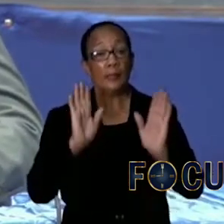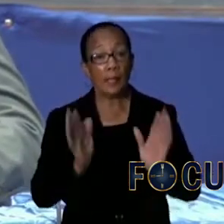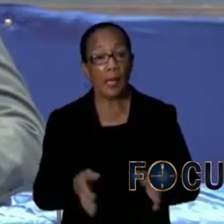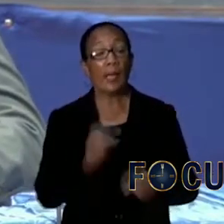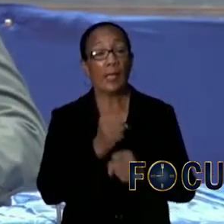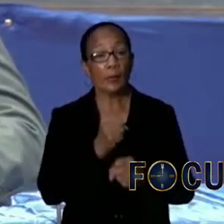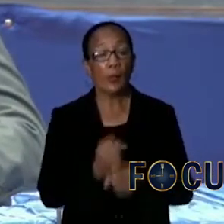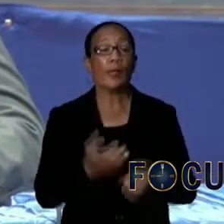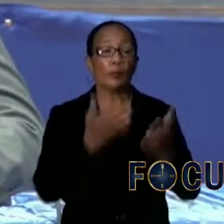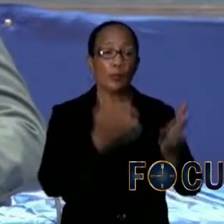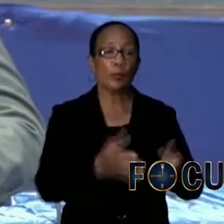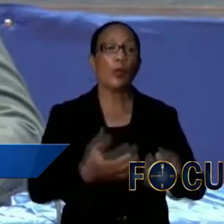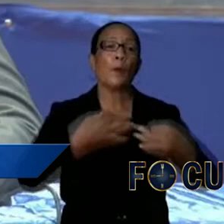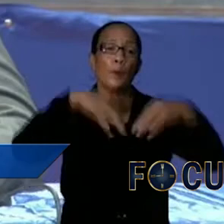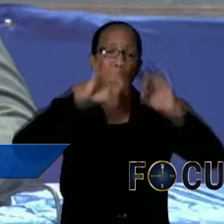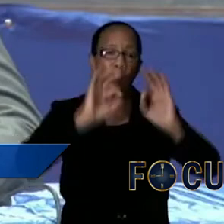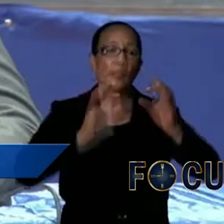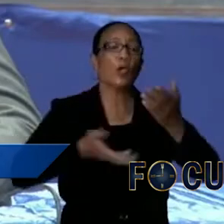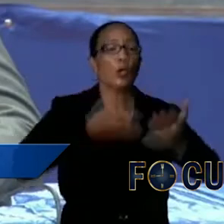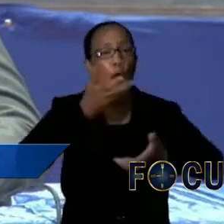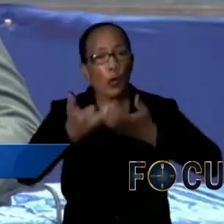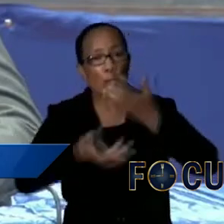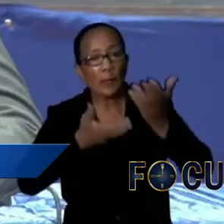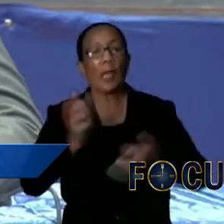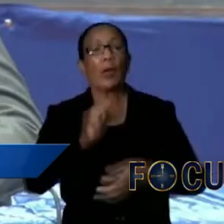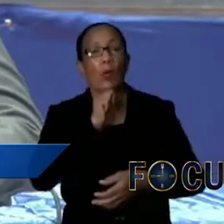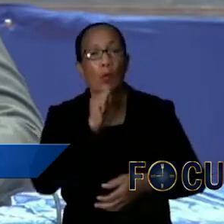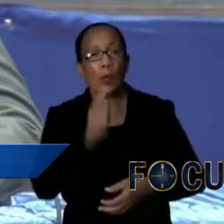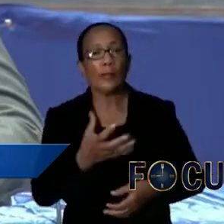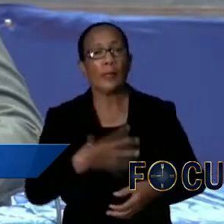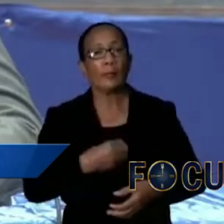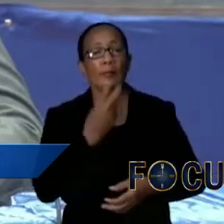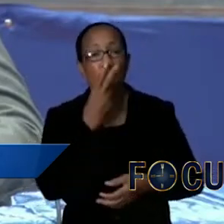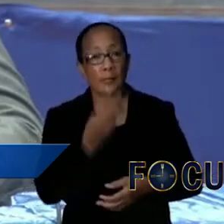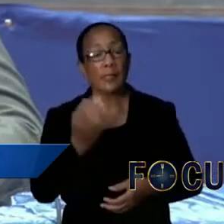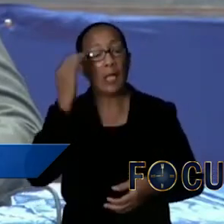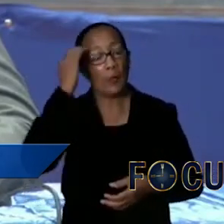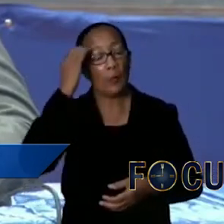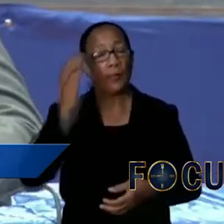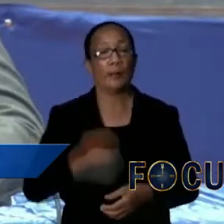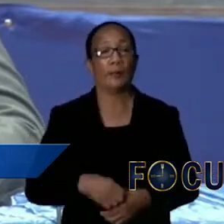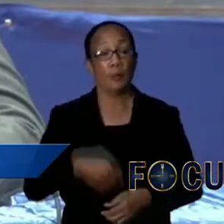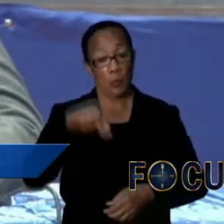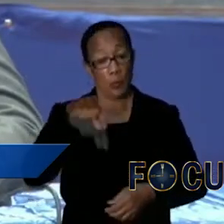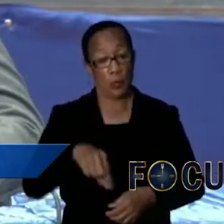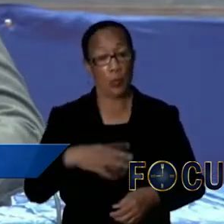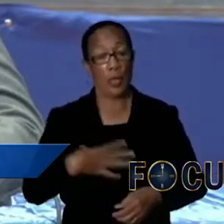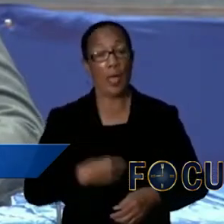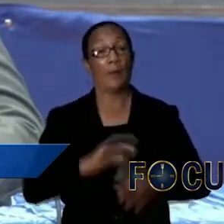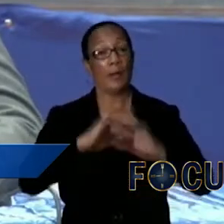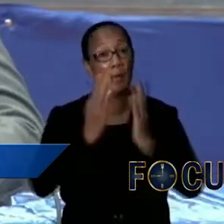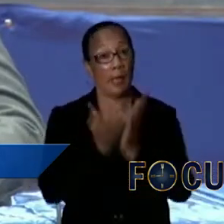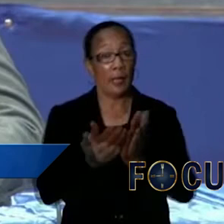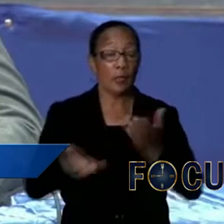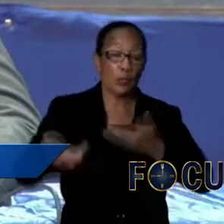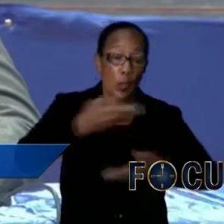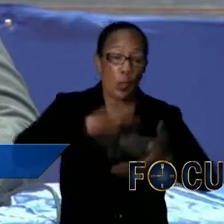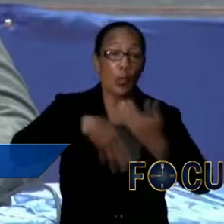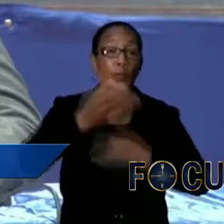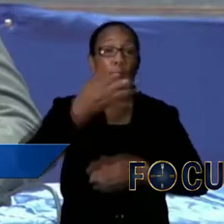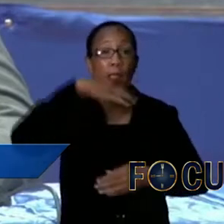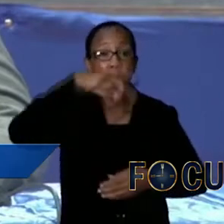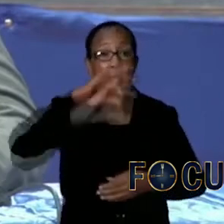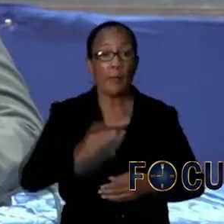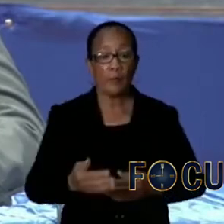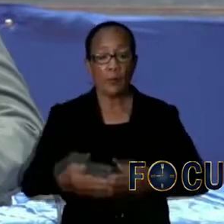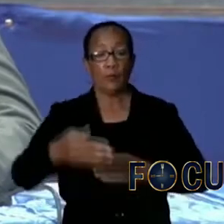een beter beeld kunnen geven van wat wij hebben geconstateerd. Ik denk dat ik het voor nu heb gehad. Nog voor